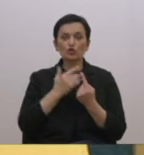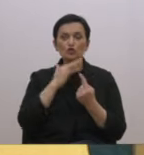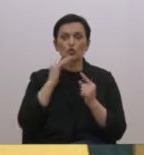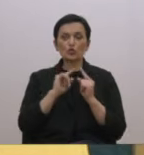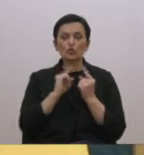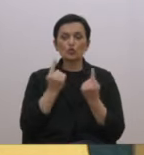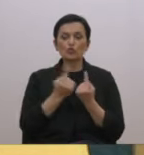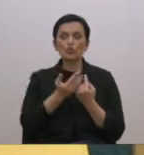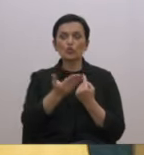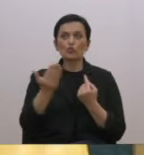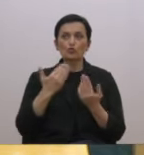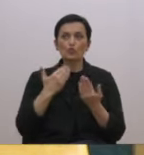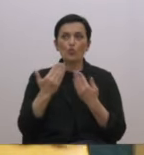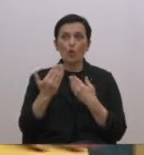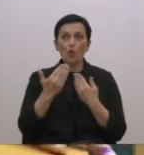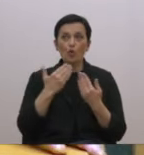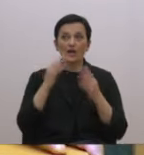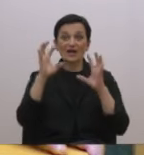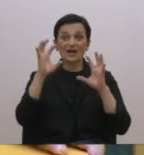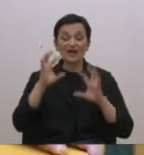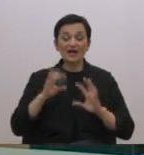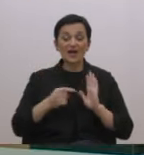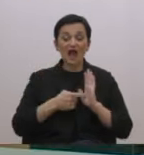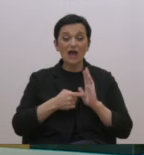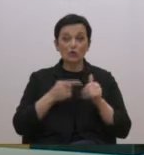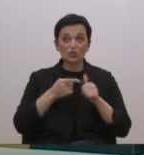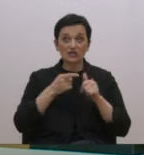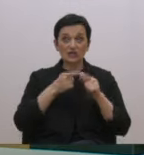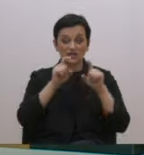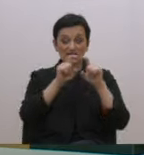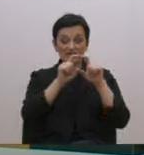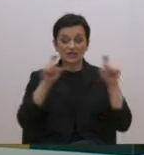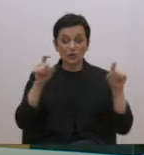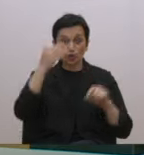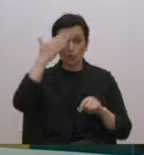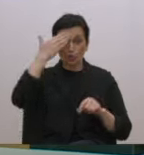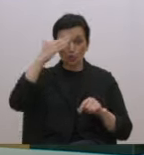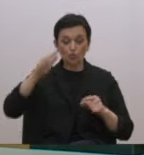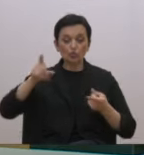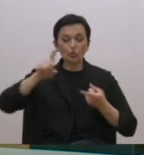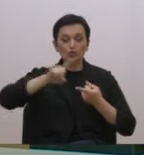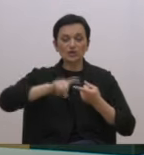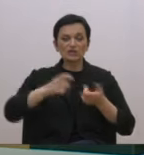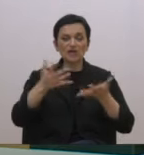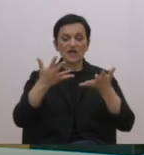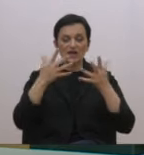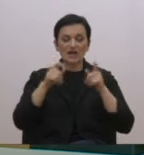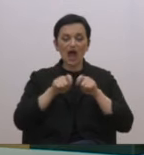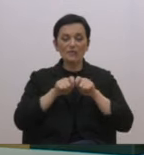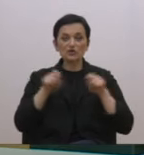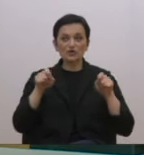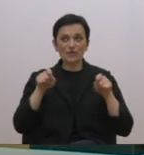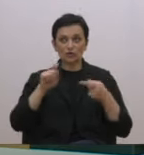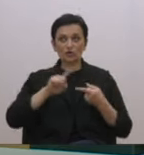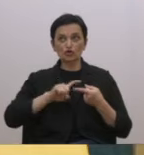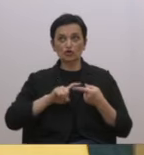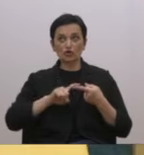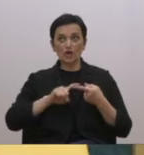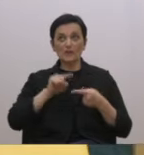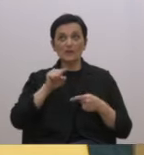უმრავლესობიდან მოგმართოთ თვითონ კანონის დასახელება, ხო? უცხოური გავლენის გამჭვირვალობის შესახებ.